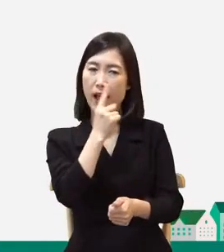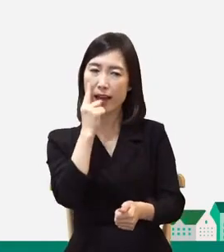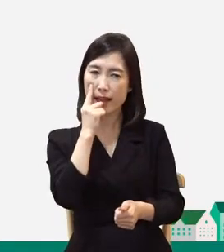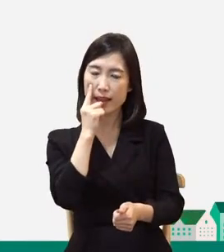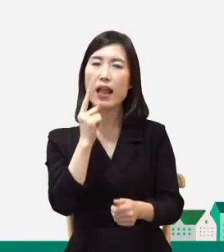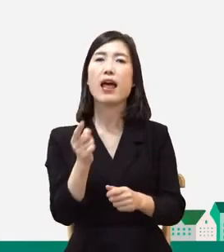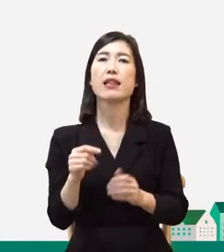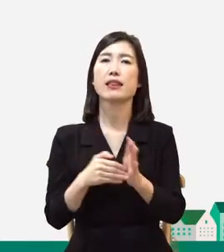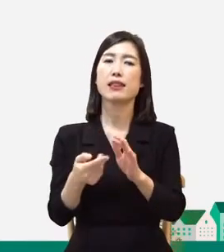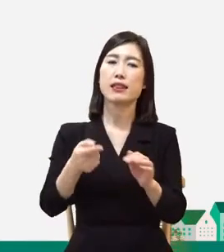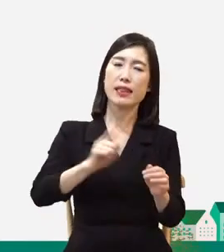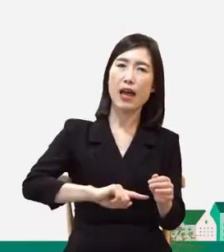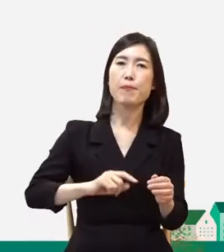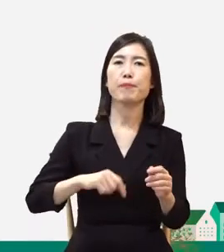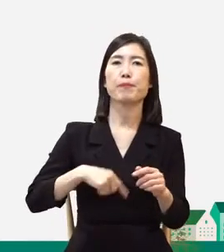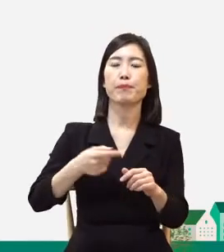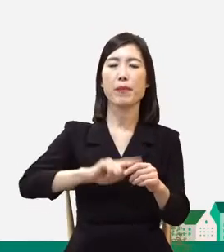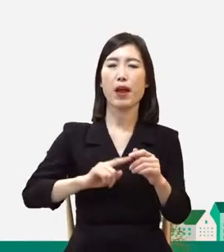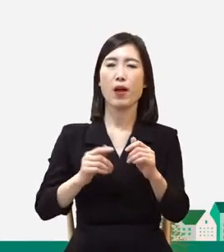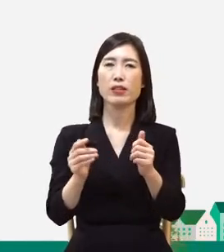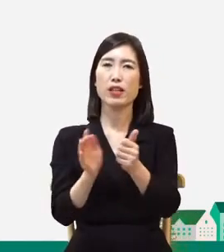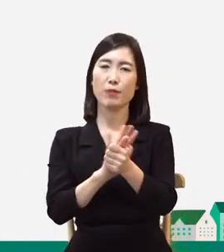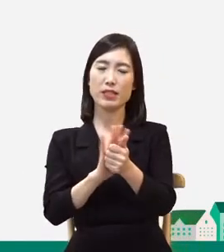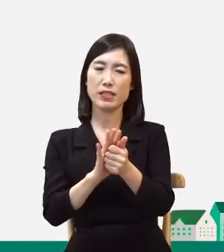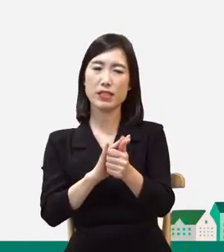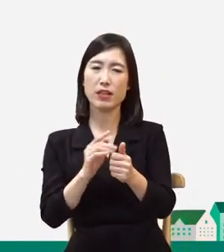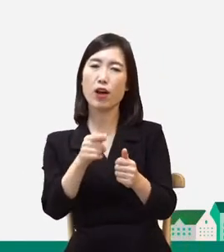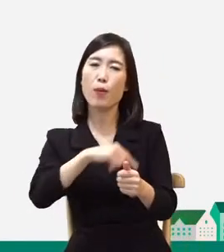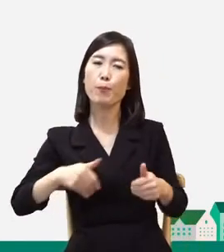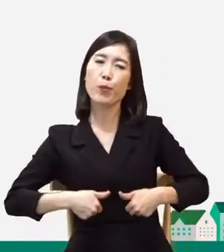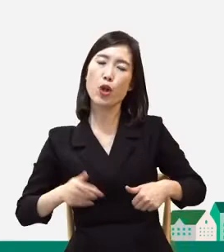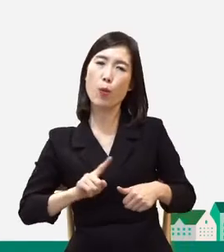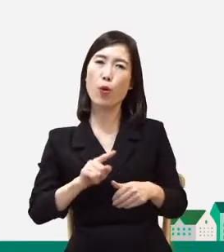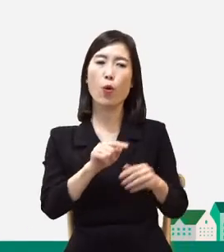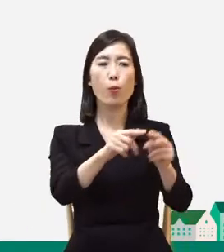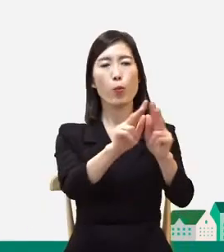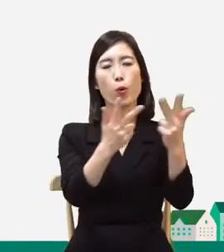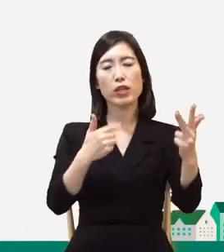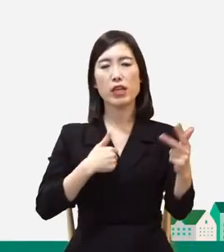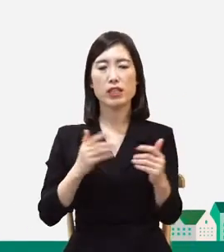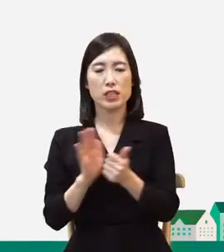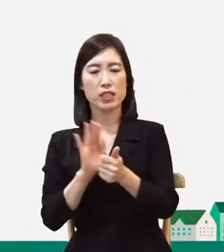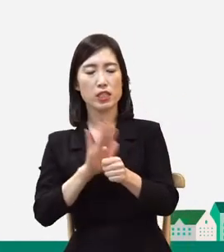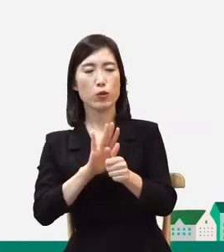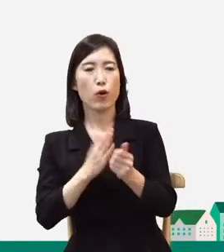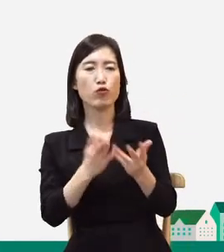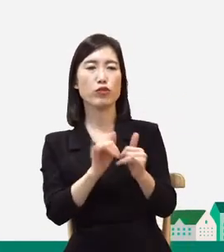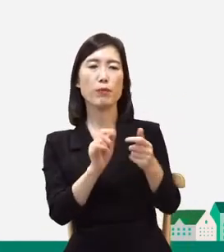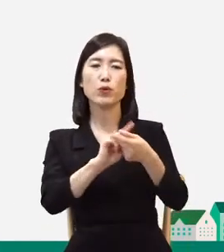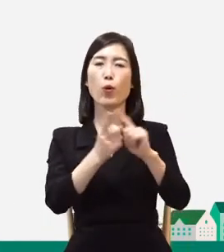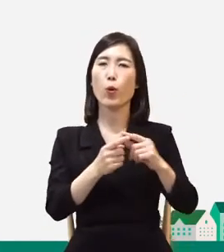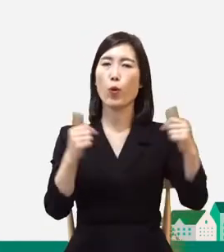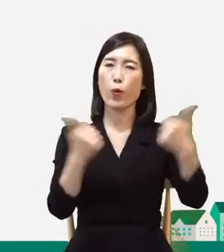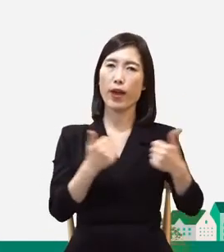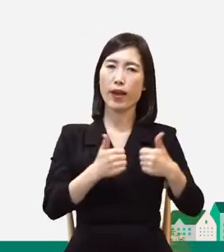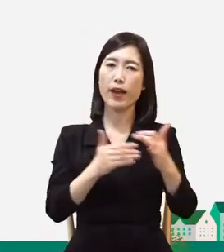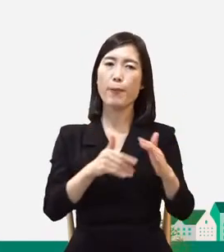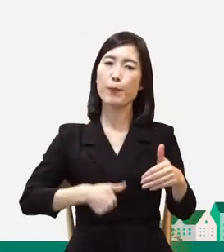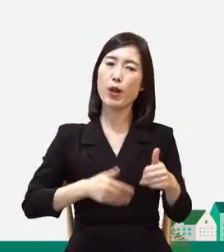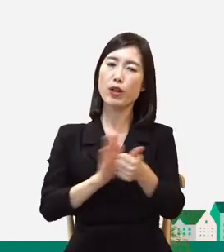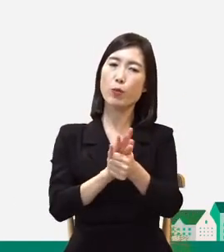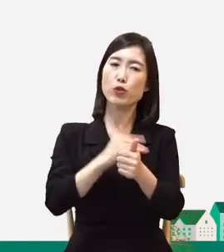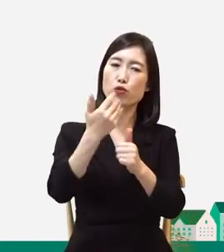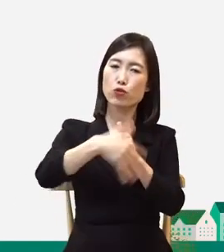서클 회의를 통해서 서비스 지원 계획을 당사자와 합의하는 과정을 거칩니다. 그리고,